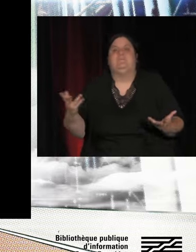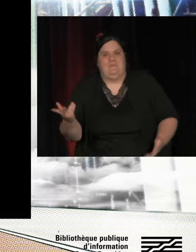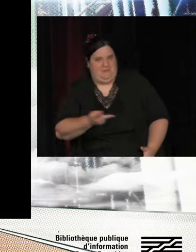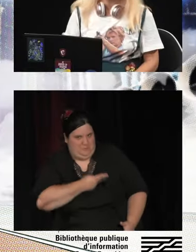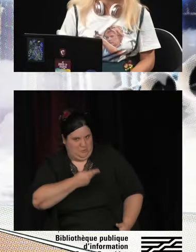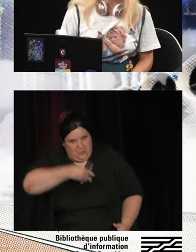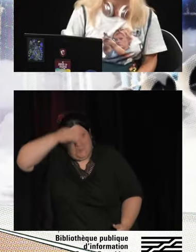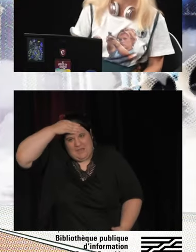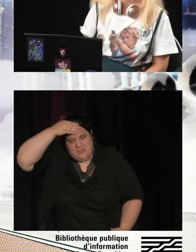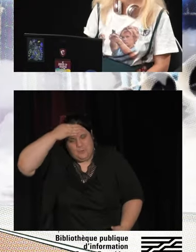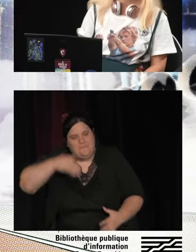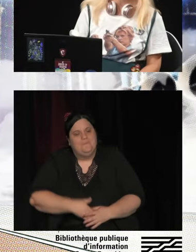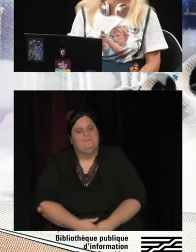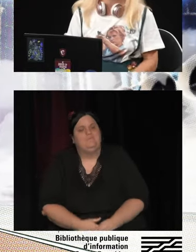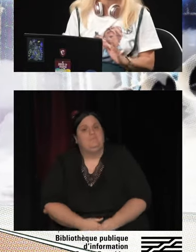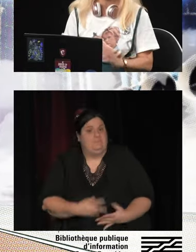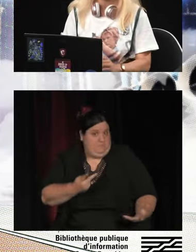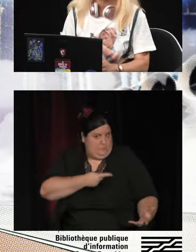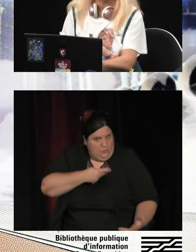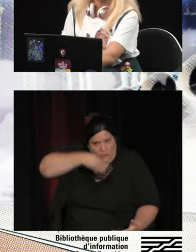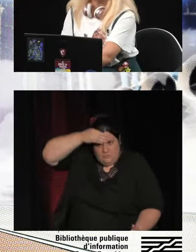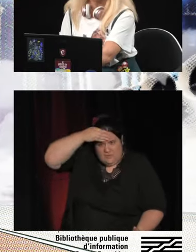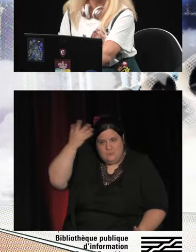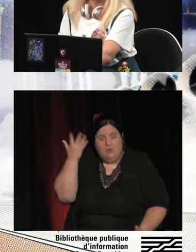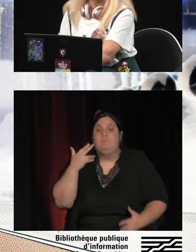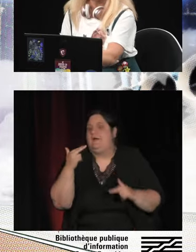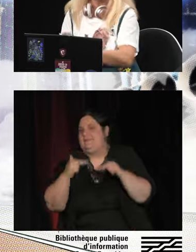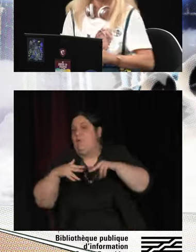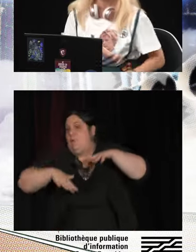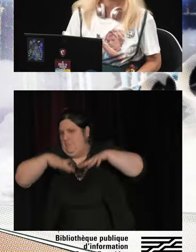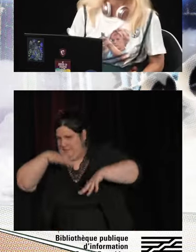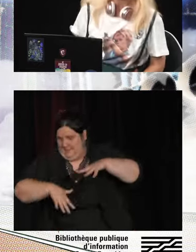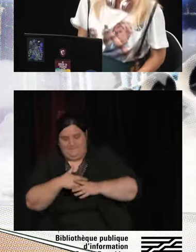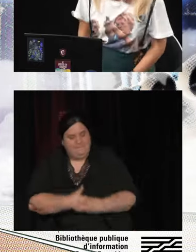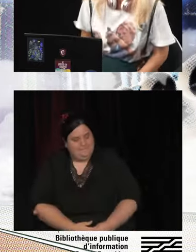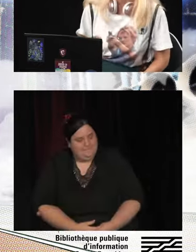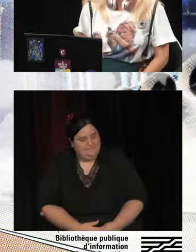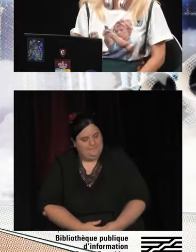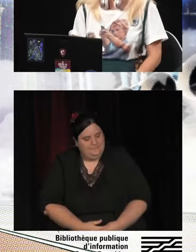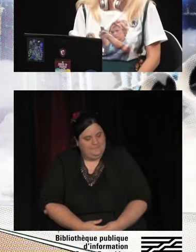C'est parti. Donc Dr. Mario, on est en niveau médium et time.